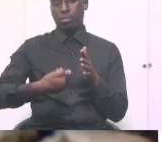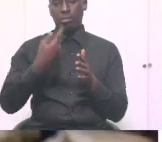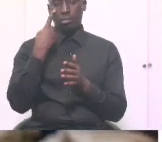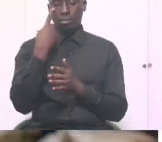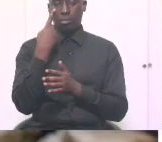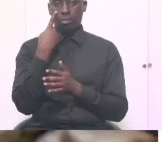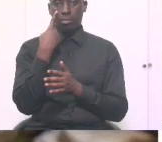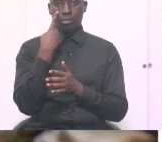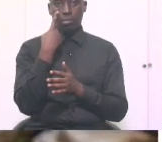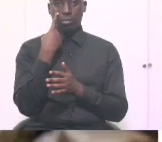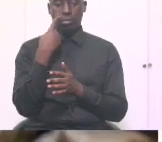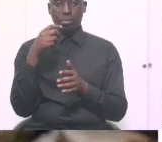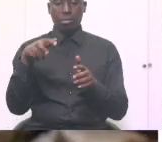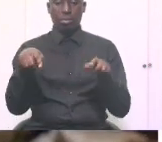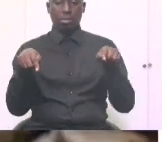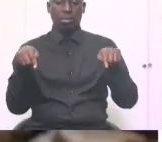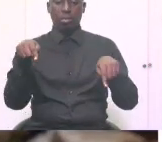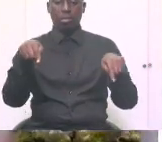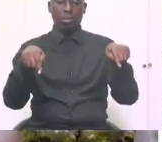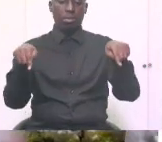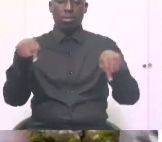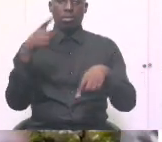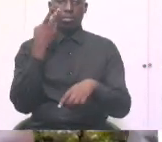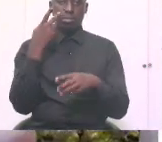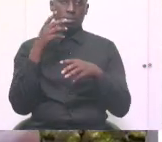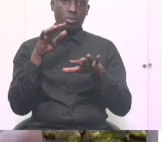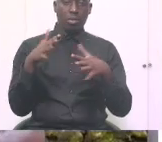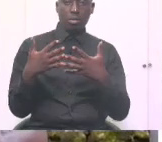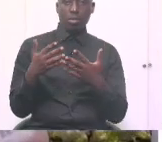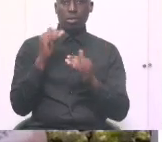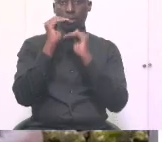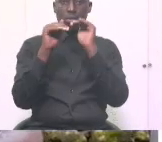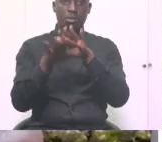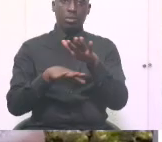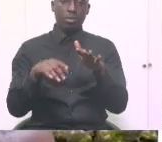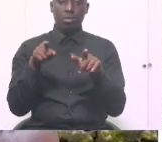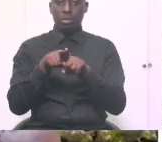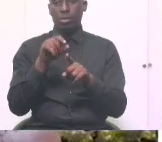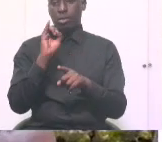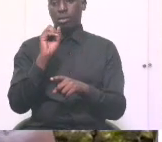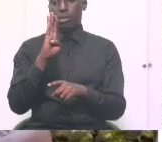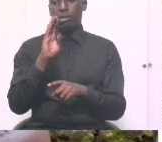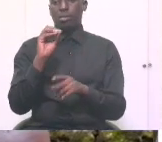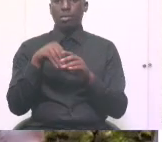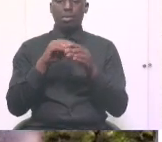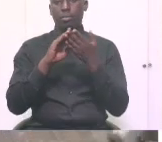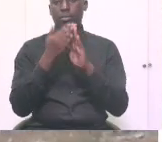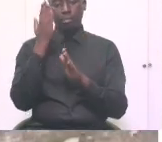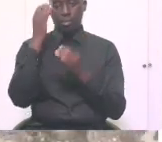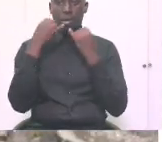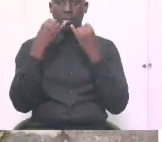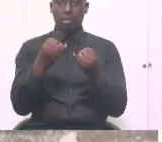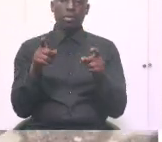kari kugenda kari gutandaraza kameze ukuntu. Abaturage barimo nabo mu nzego z'ibanze nk'isibo n'umudugudu nabo bavuga ko